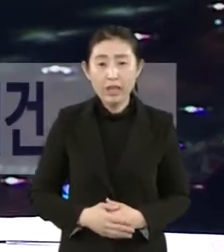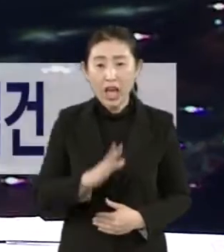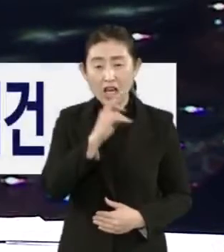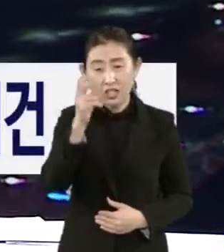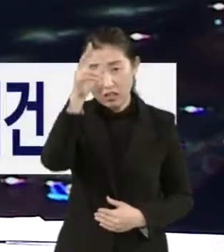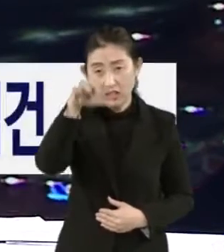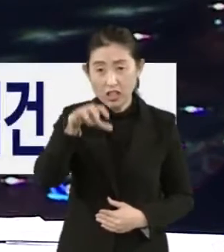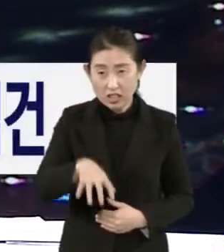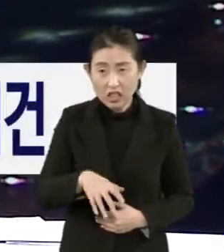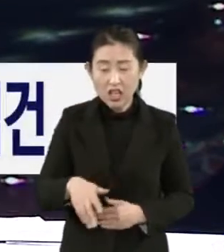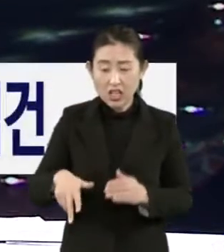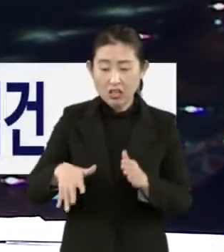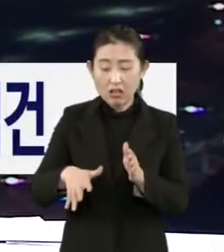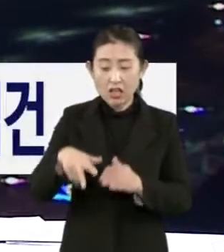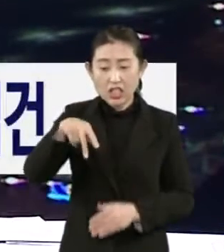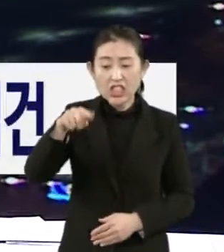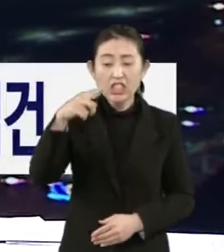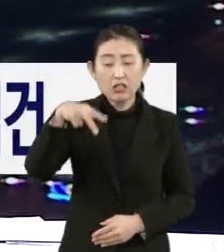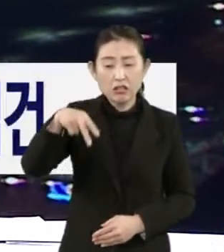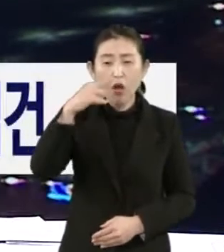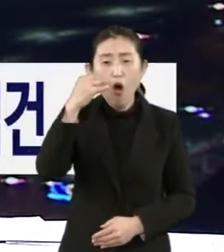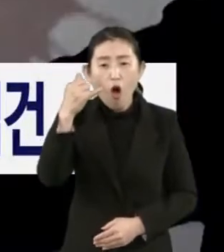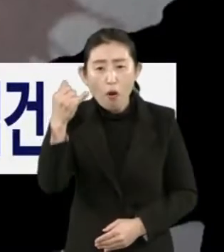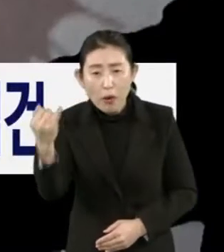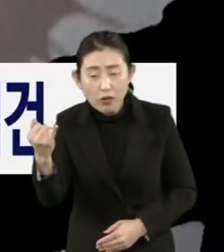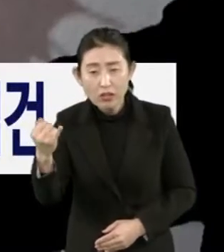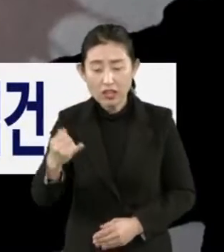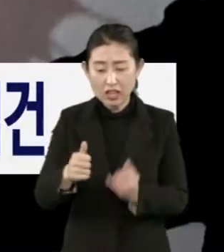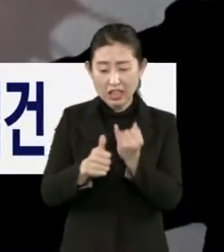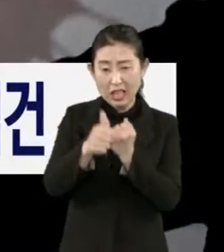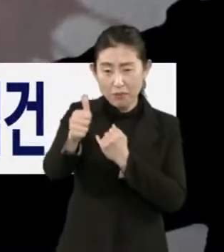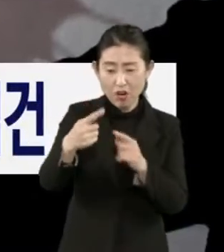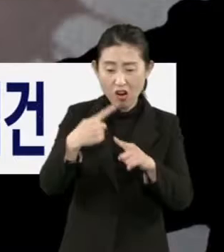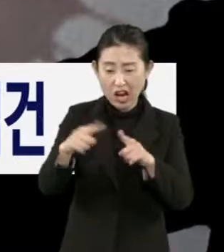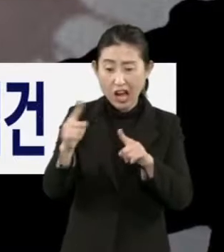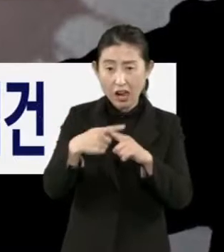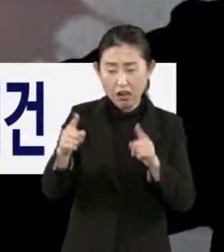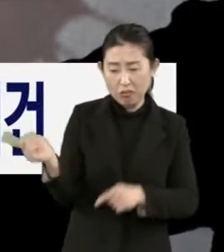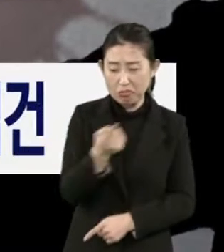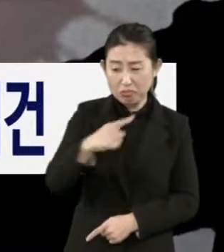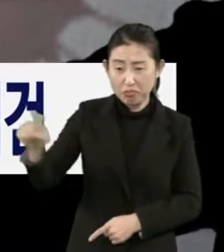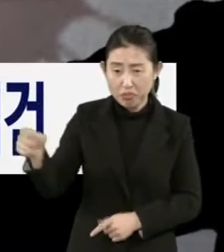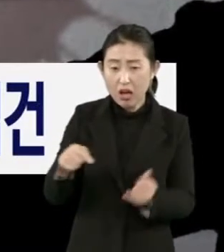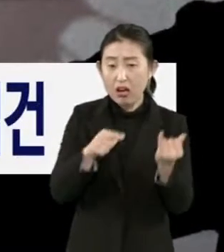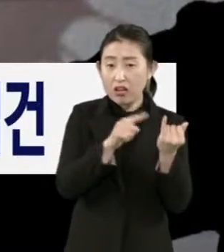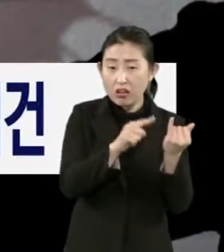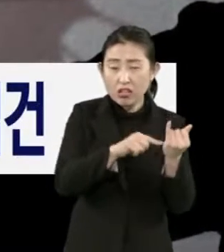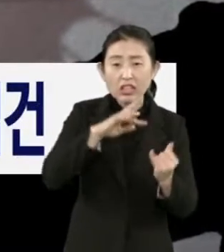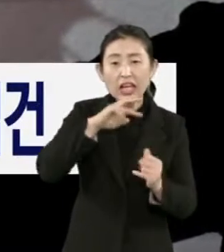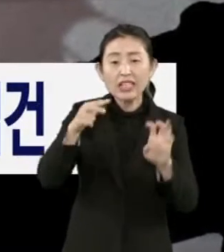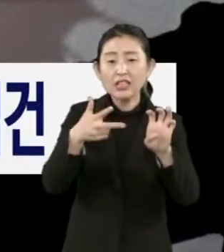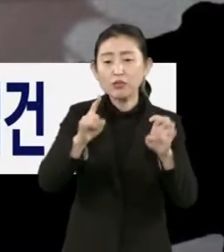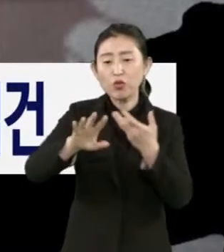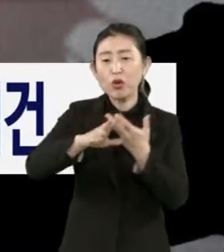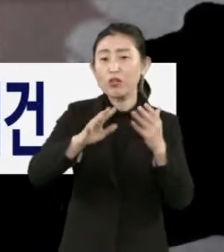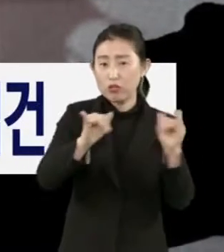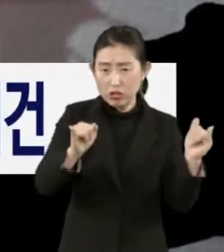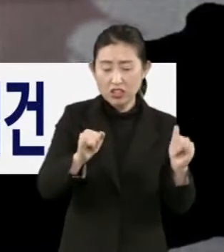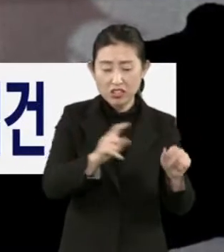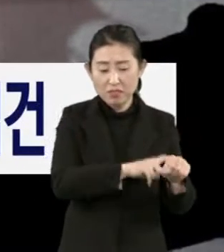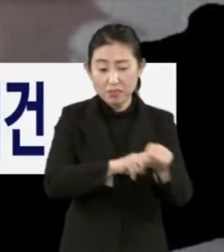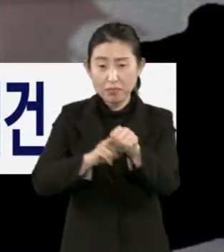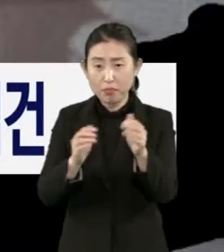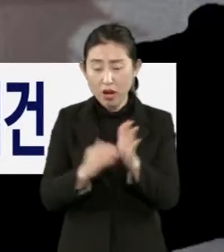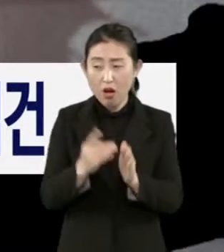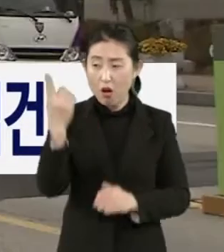아상 경찰서는 시어머니 와 남편 에게 흉기를 휘둘러 다치게 한 혐의로 40대 외국인 a 씨를 불구속 입건했습니다 a